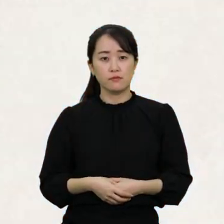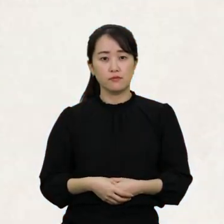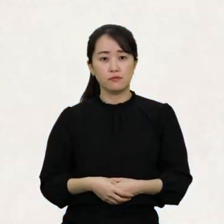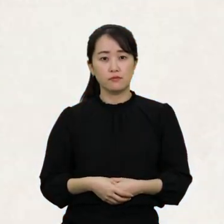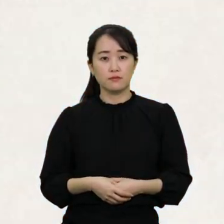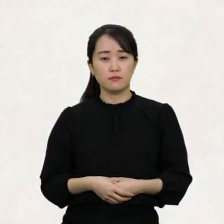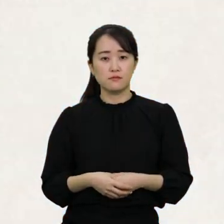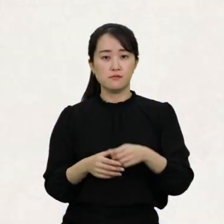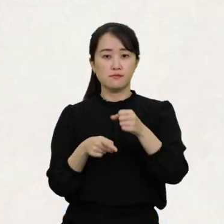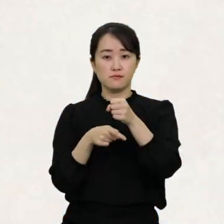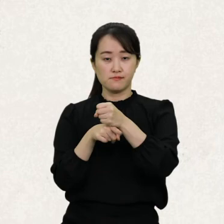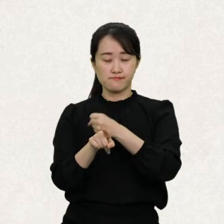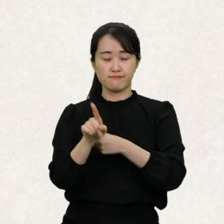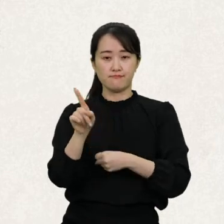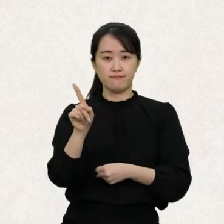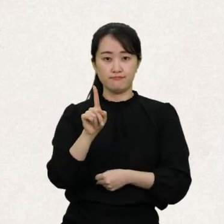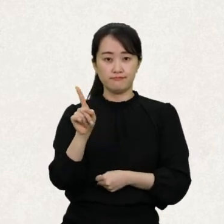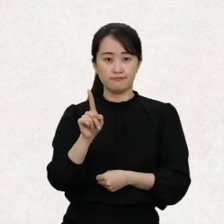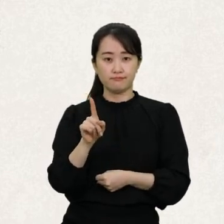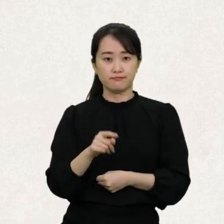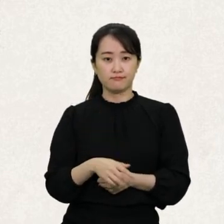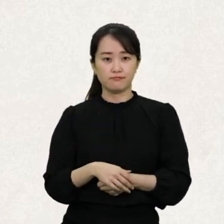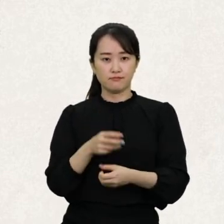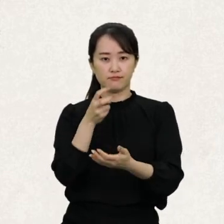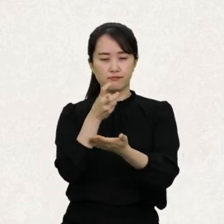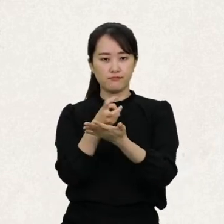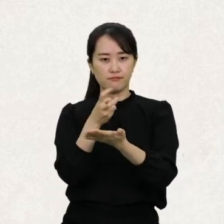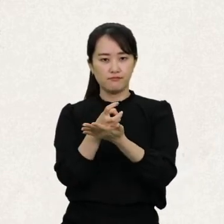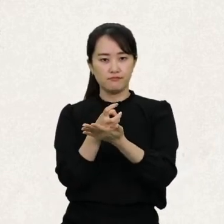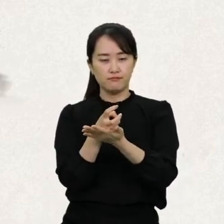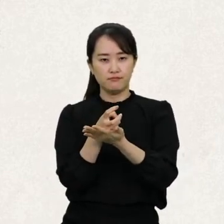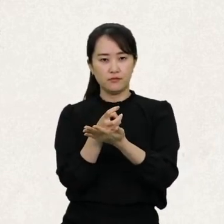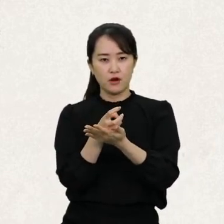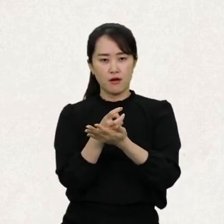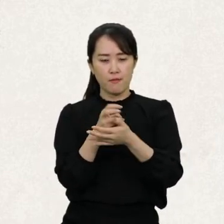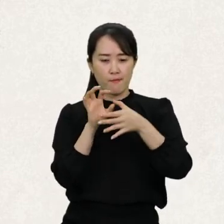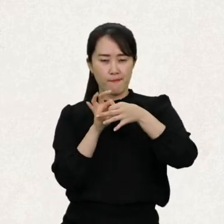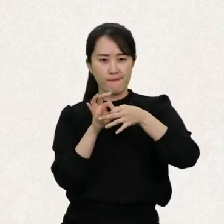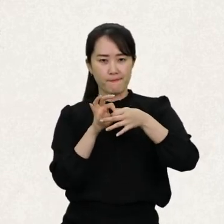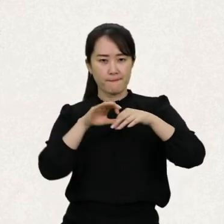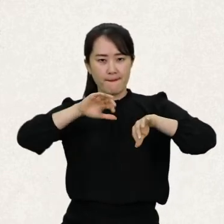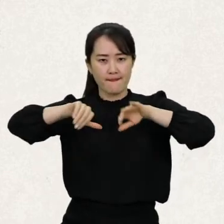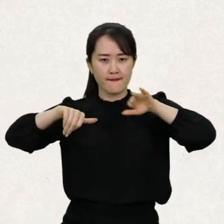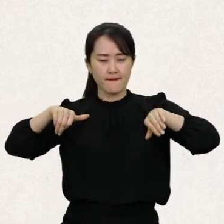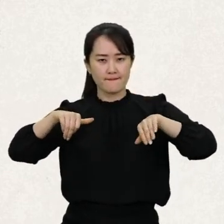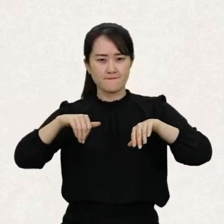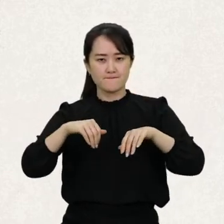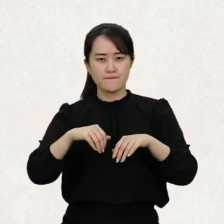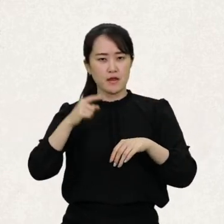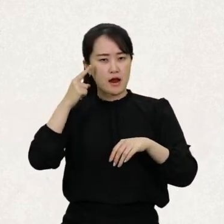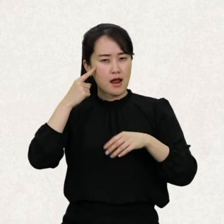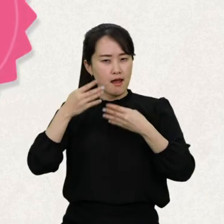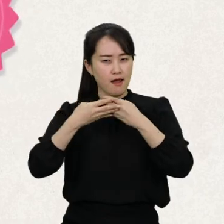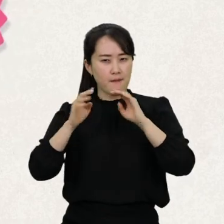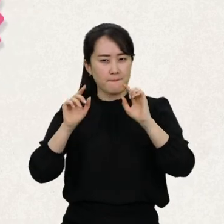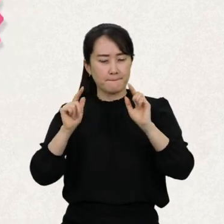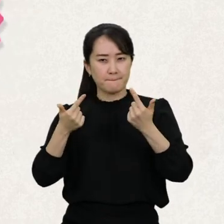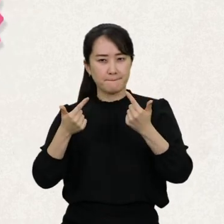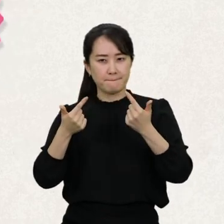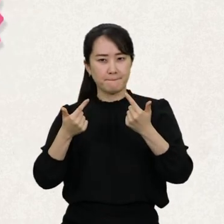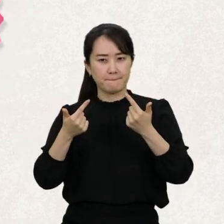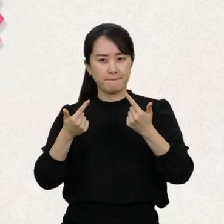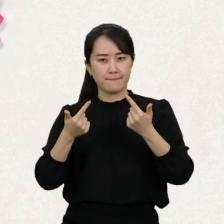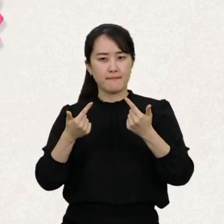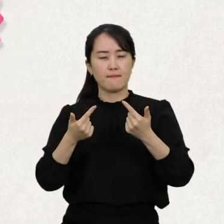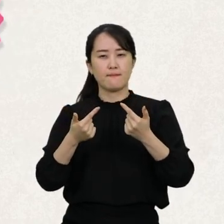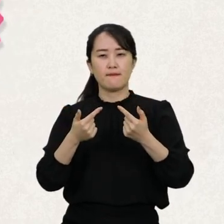여기서 자의적인 간섭이라 함은 법률에 의한 간섭이라 해도 불합리하거나 차별적인 것, 타당하지